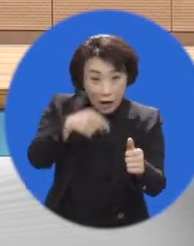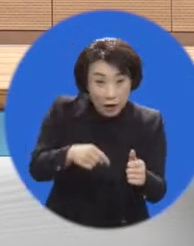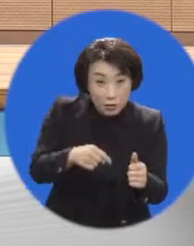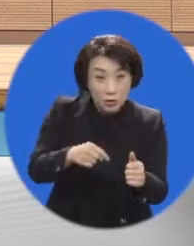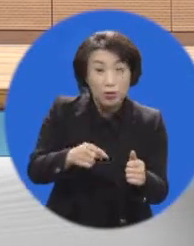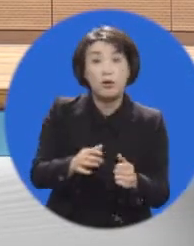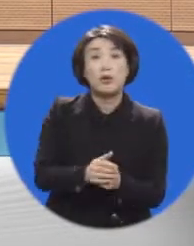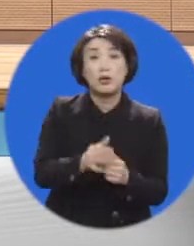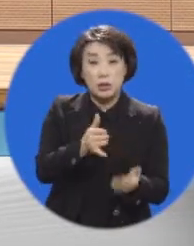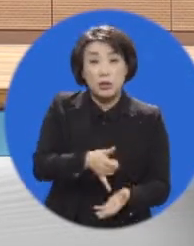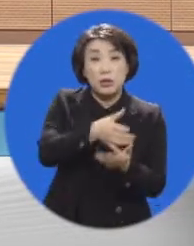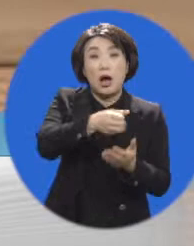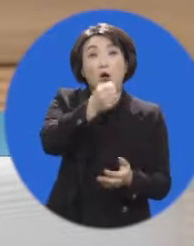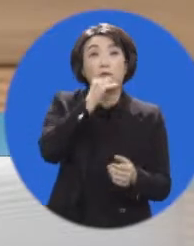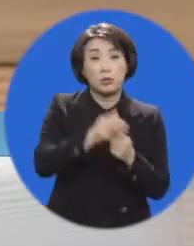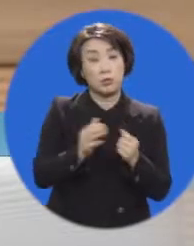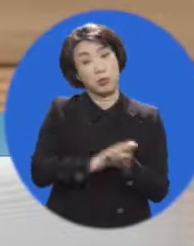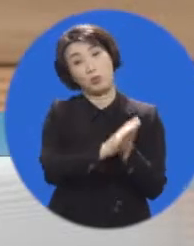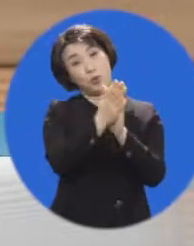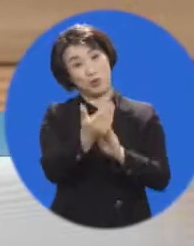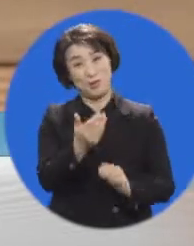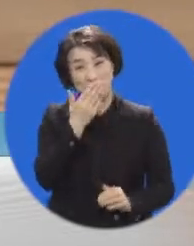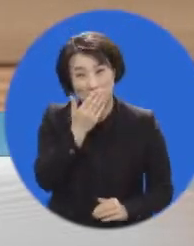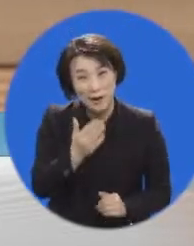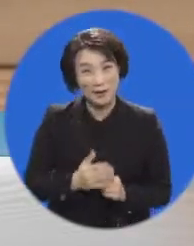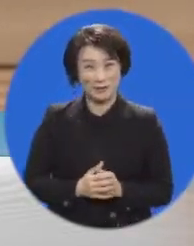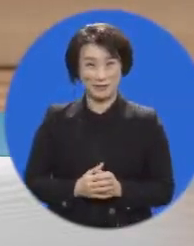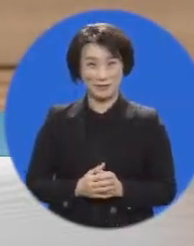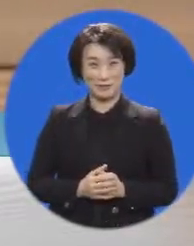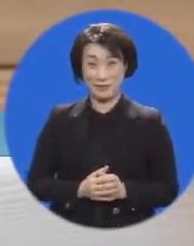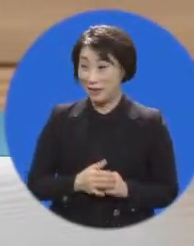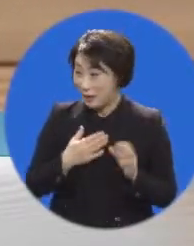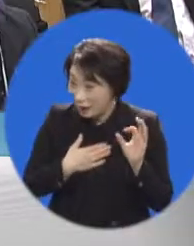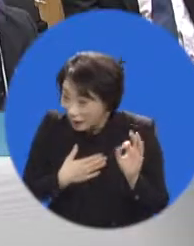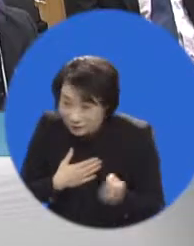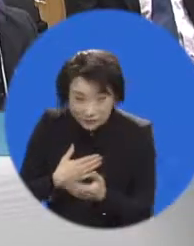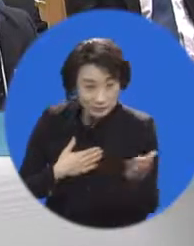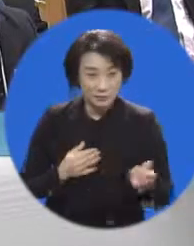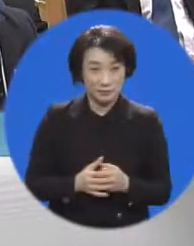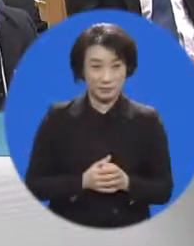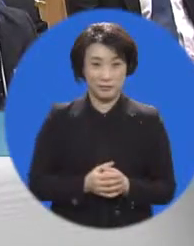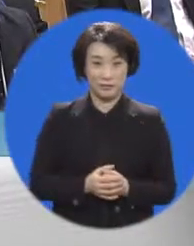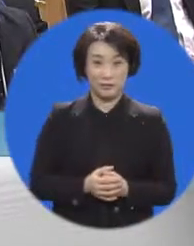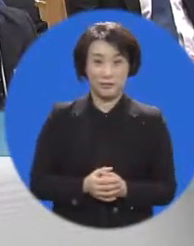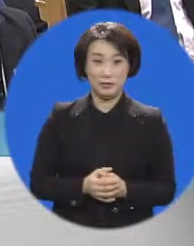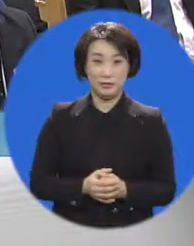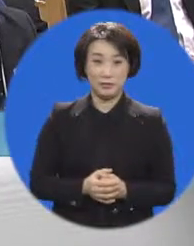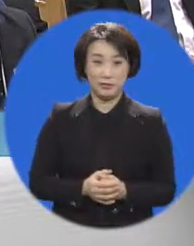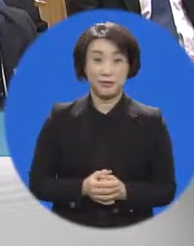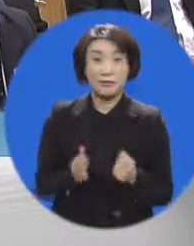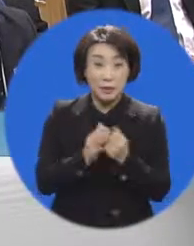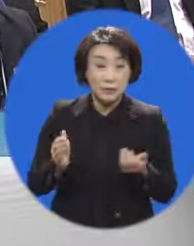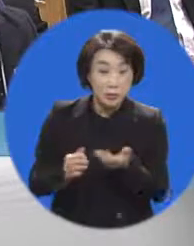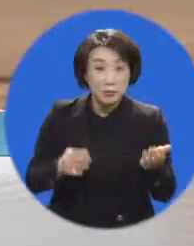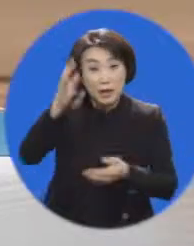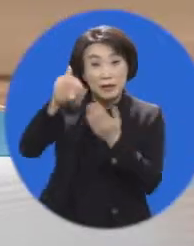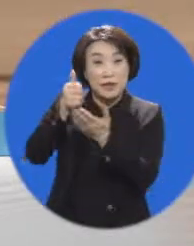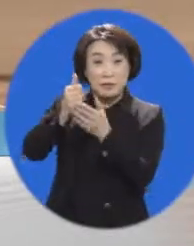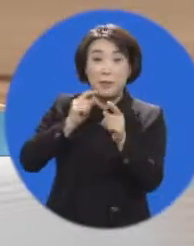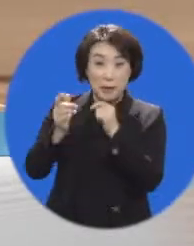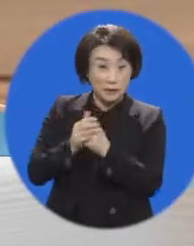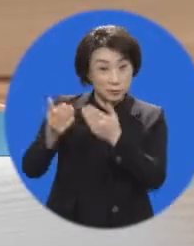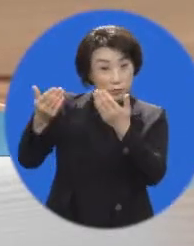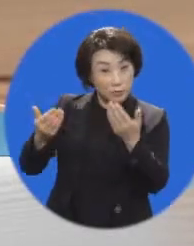인격이 있기 때문에 변화가 된다 이 말이오. 이해가 됩니까? 그래서 하나님이